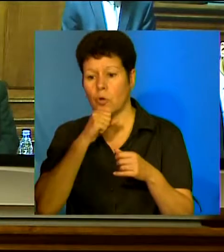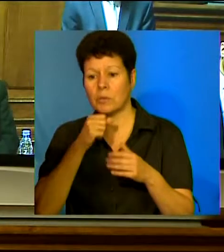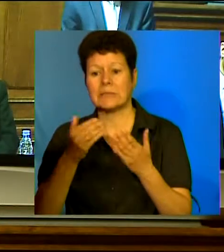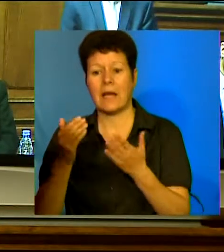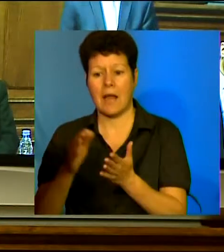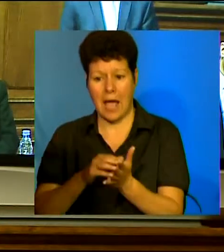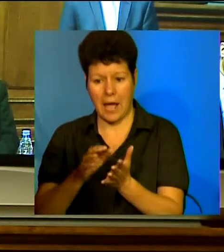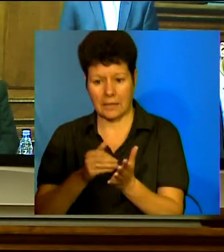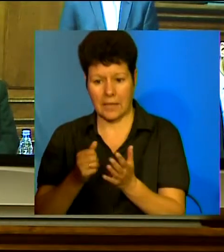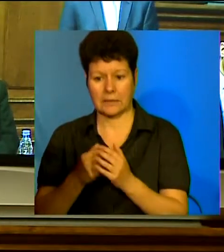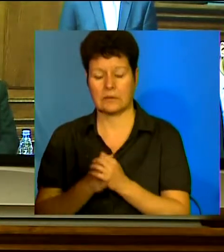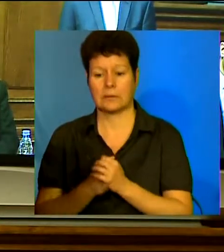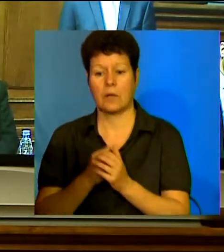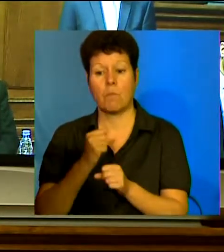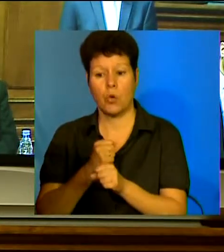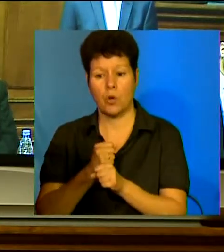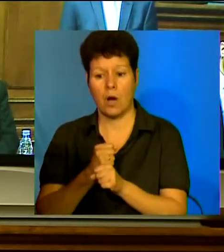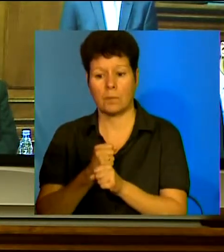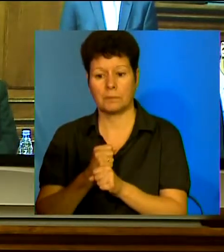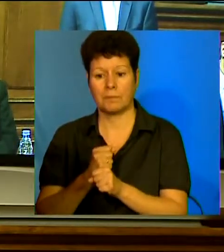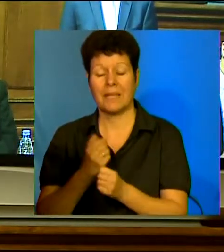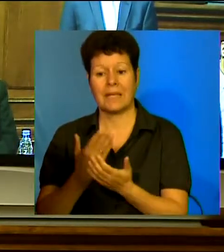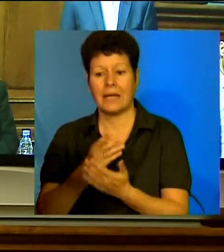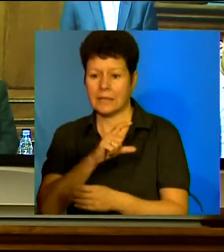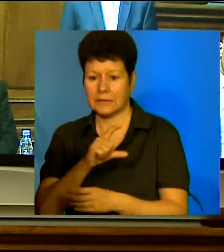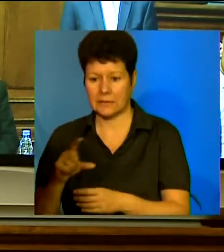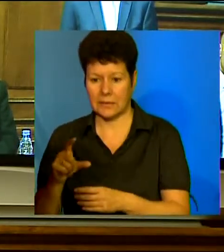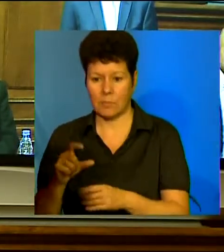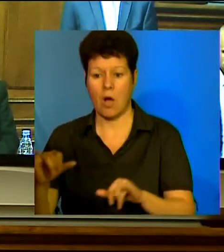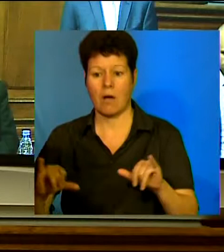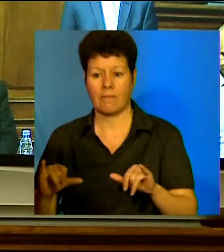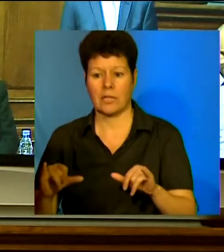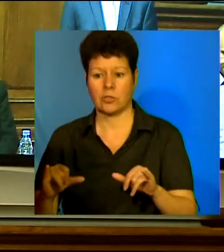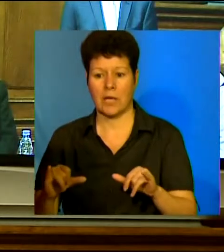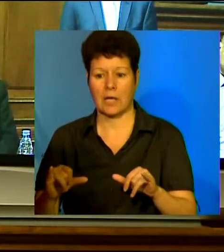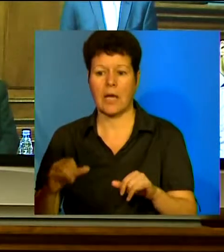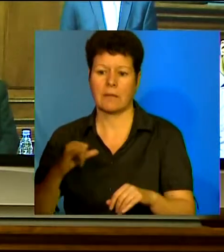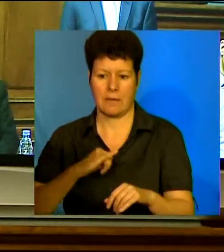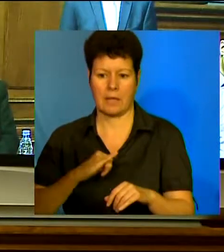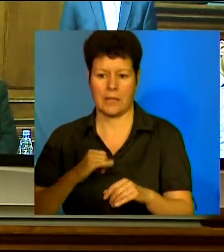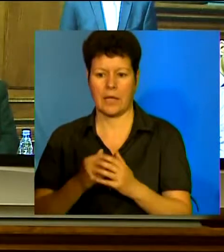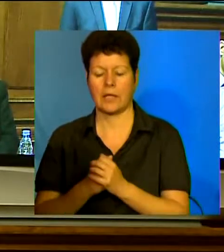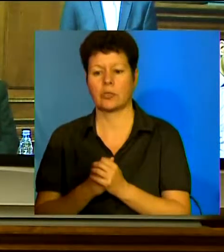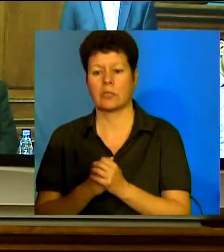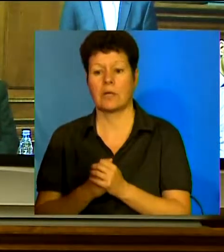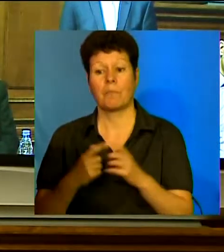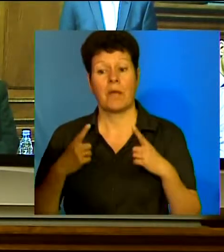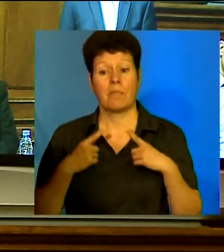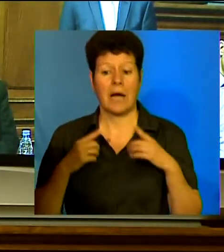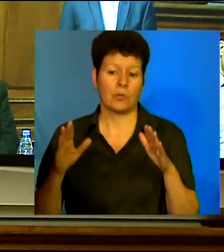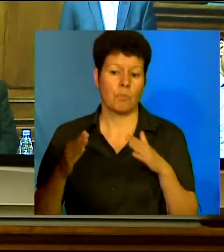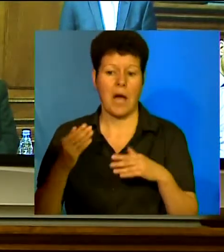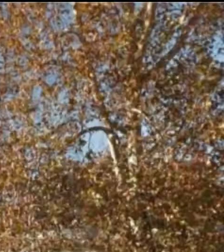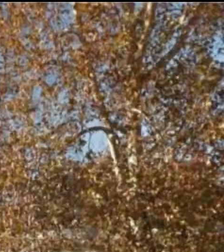Azt gondolom, hogy olyan témáról van szó, amely nagy közérdeklédésre tart számot, hogy várunk mindenki tisztelettel és